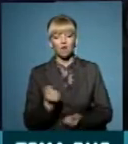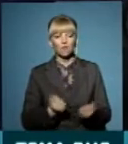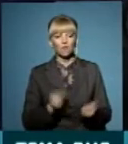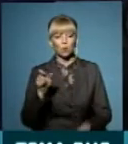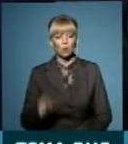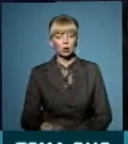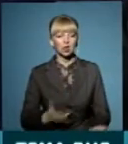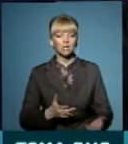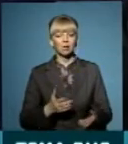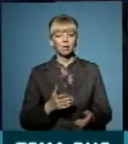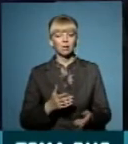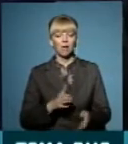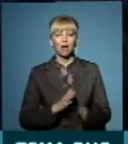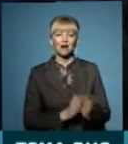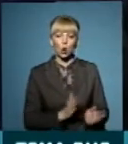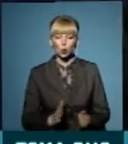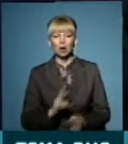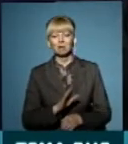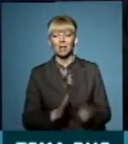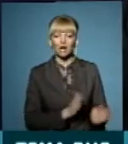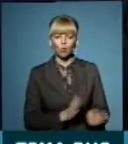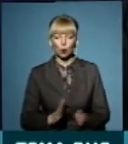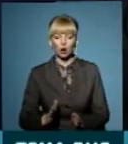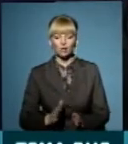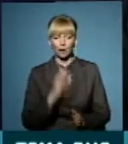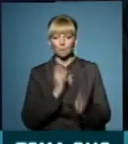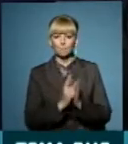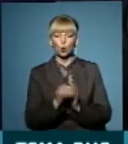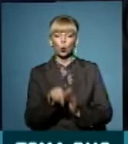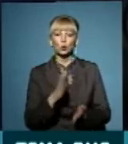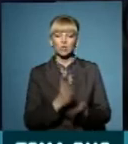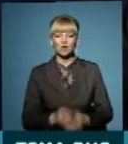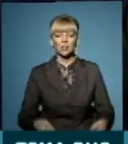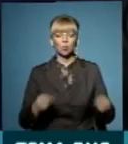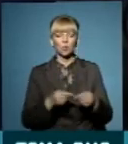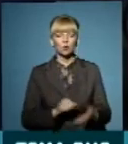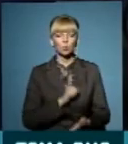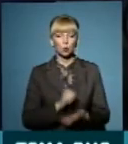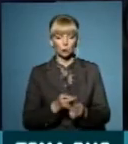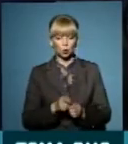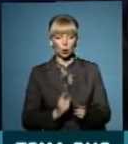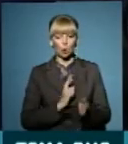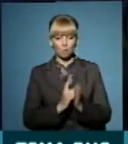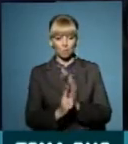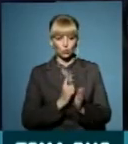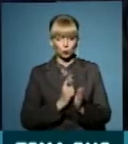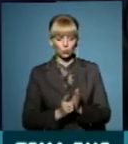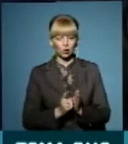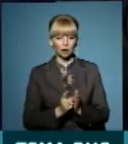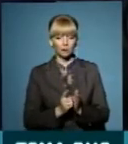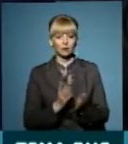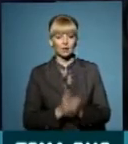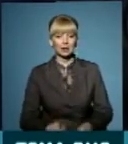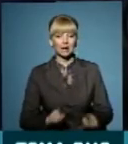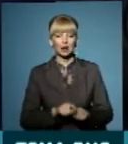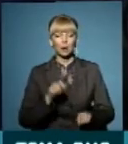водій, який здійснює регулярні, нерегулярні маршрути, чи в нього є відповідні документи до цього маршрута. А є ще